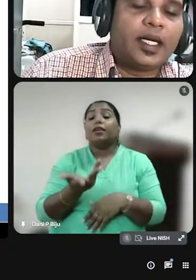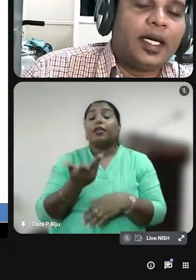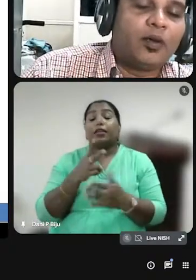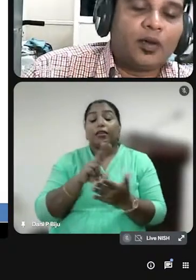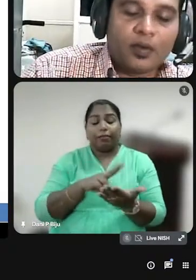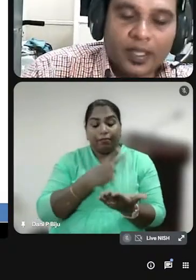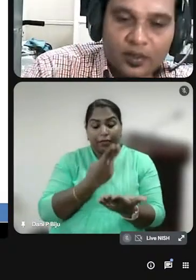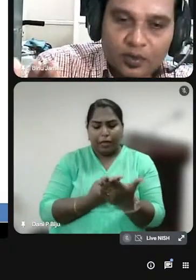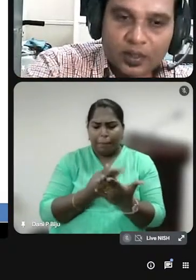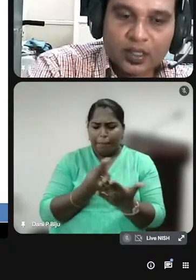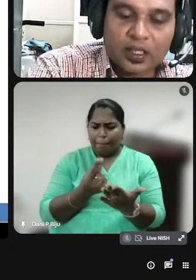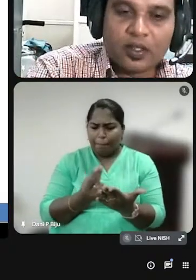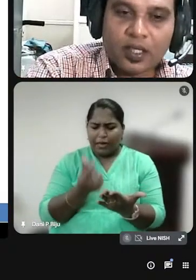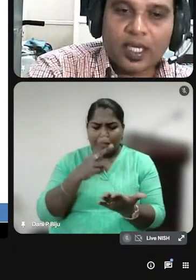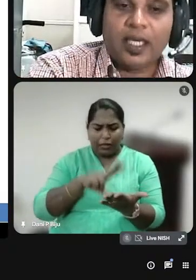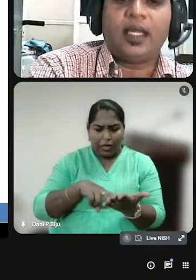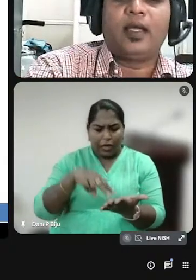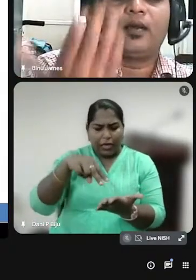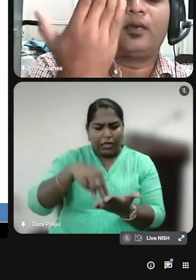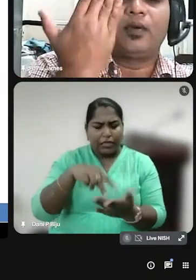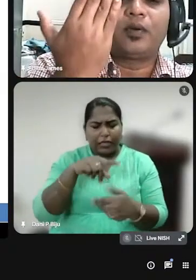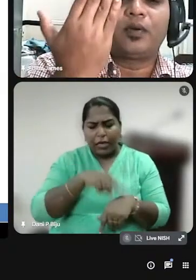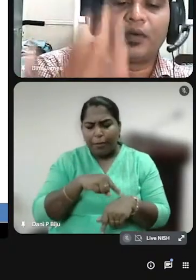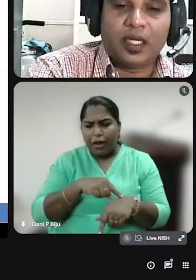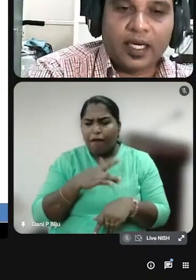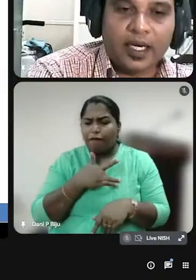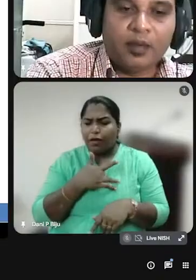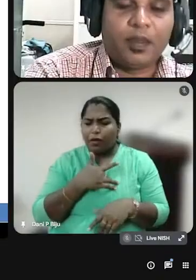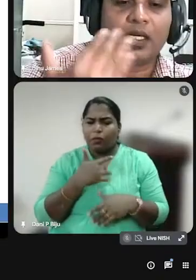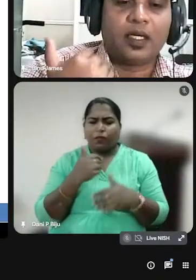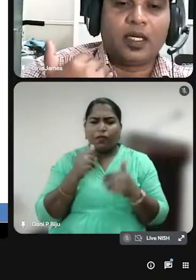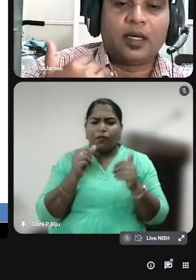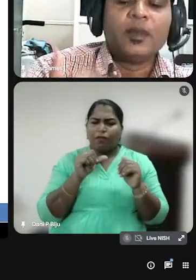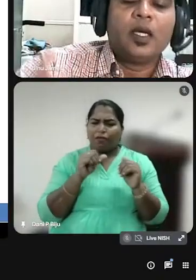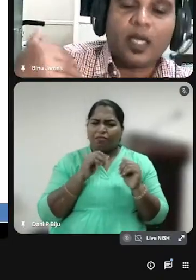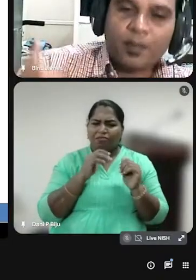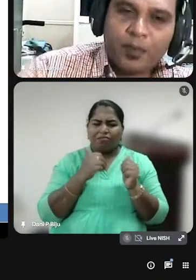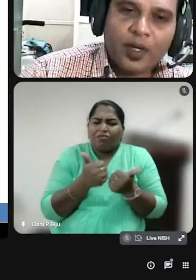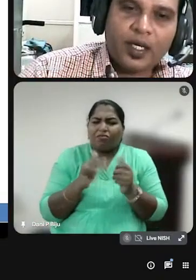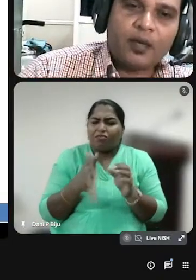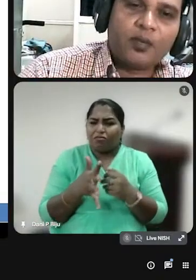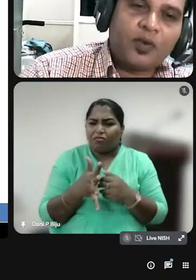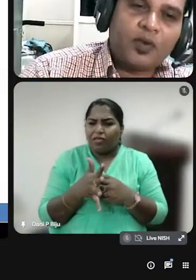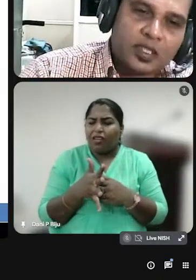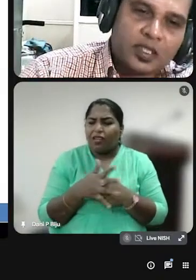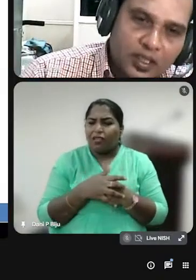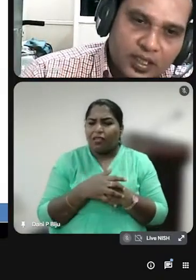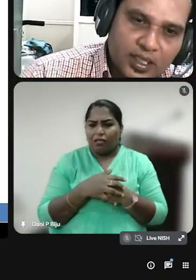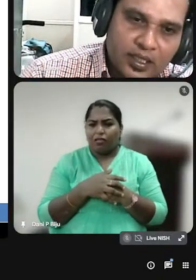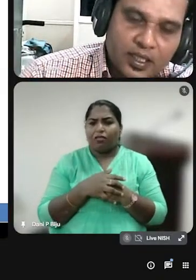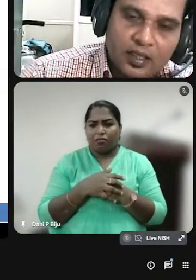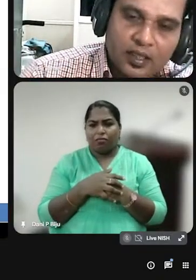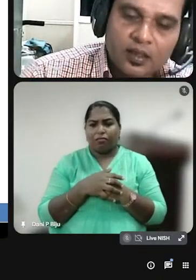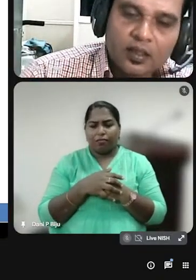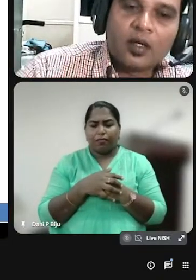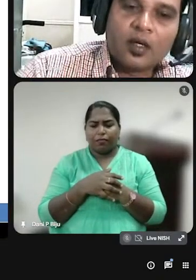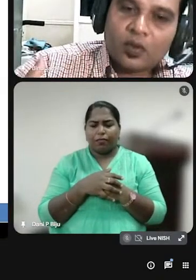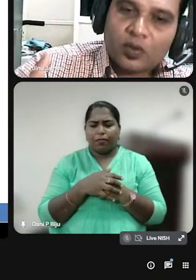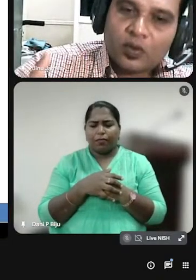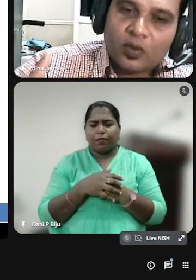നമ്മൾ ഏറ്റവും പ്രധാനമായിട്ട് നേരെ ഒരു രോഗി ഇങ്ങനെ എണീപ്പിക്കരുത്. എപ്പോഴും എണീക്കുമ്പോൾ ഒരു വശത്തേക്ക് ചെരിഞ്ഞ്